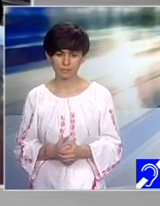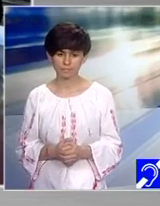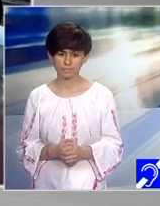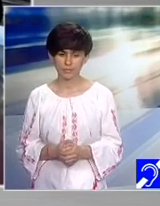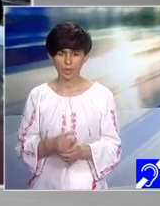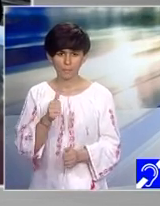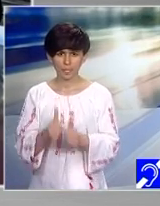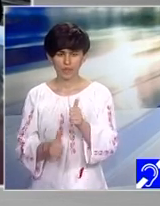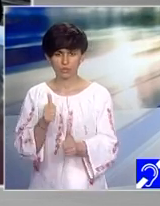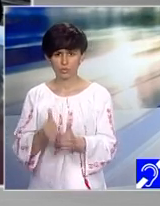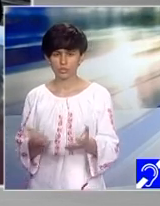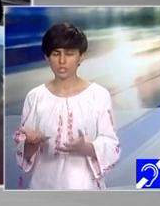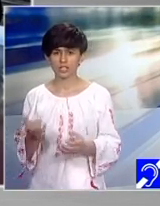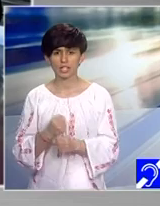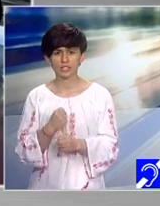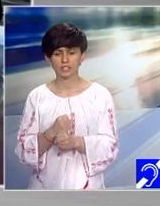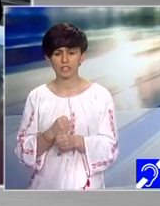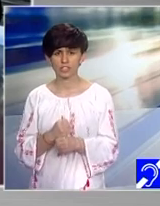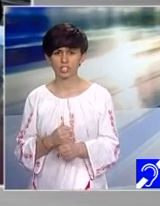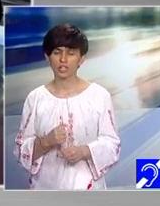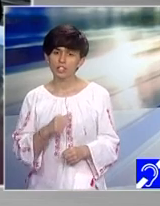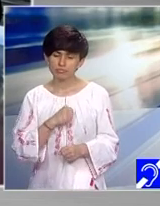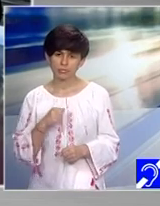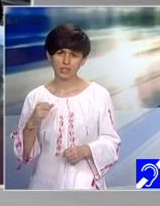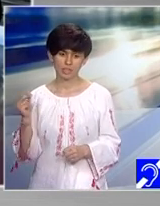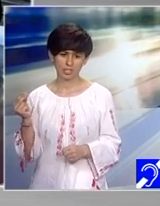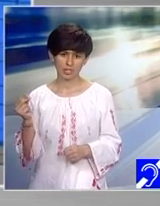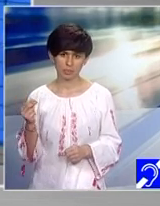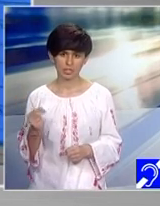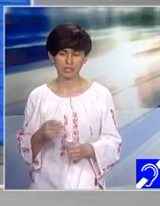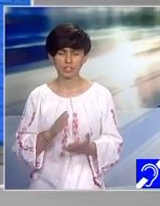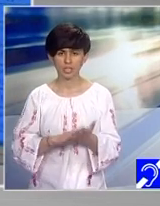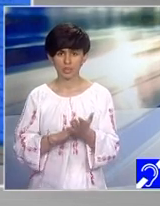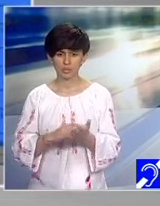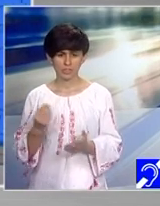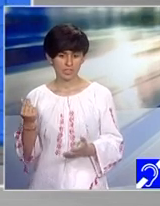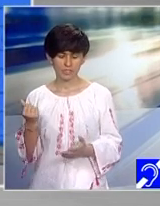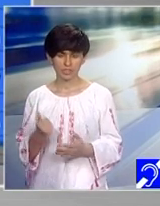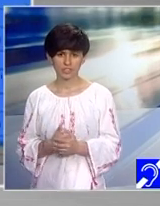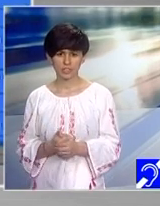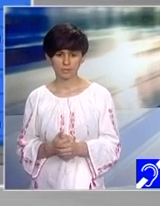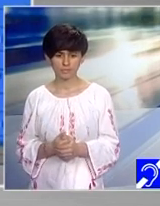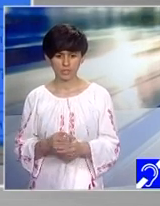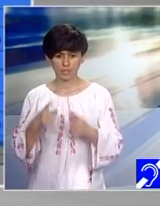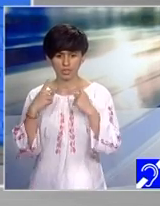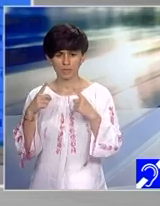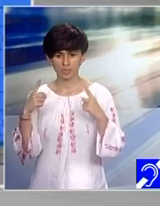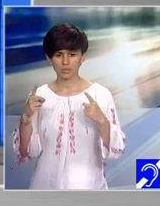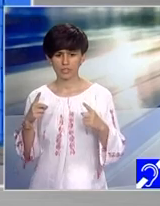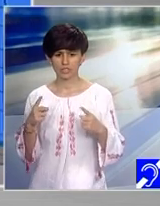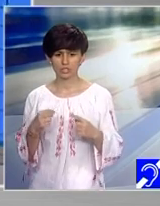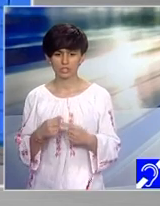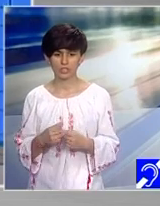Competiție care se face independent de motivația financiară, presupun. Că profesorii de vocație, învățătorii de vocație, nu pe salariul...